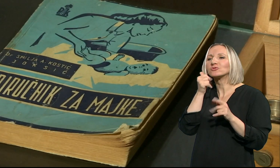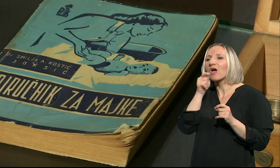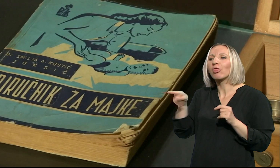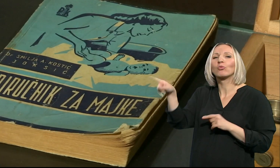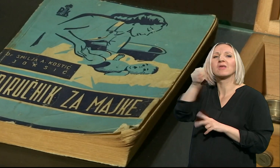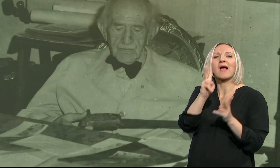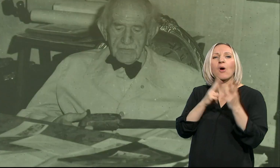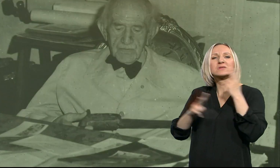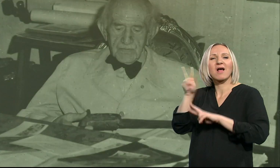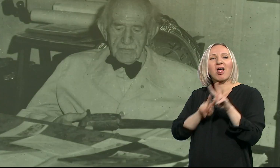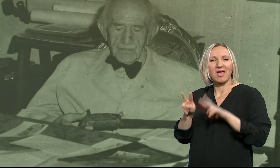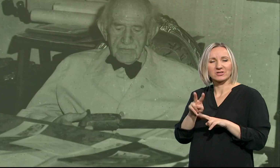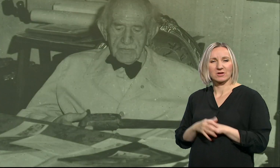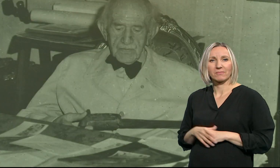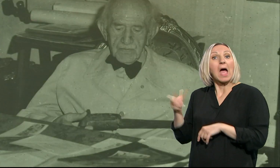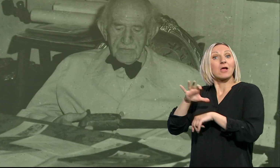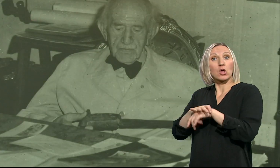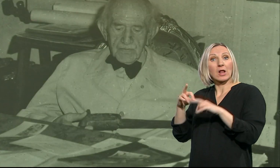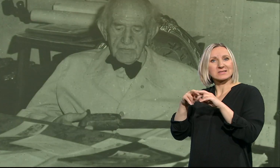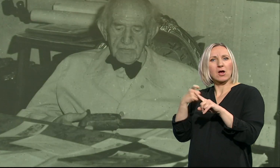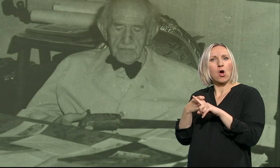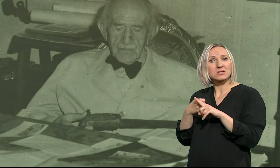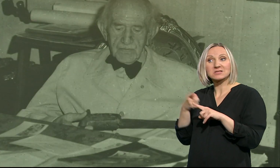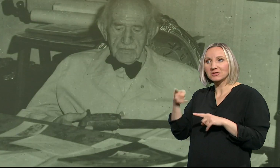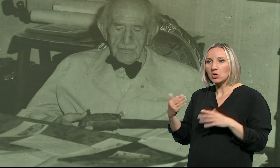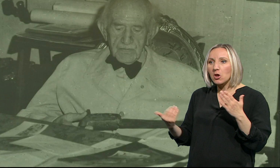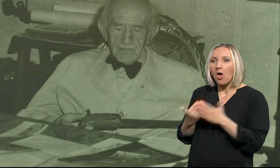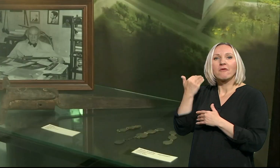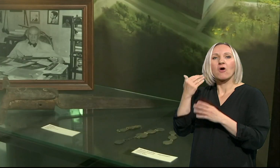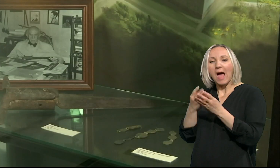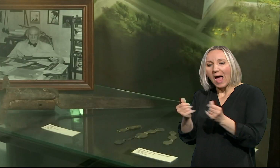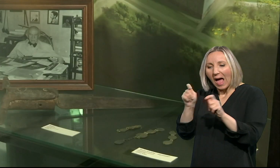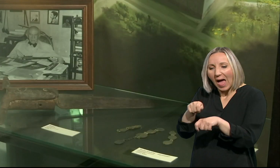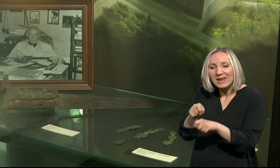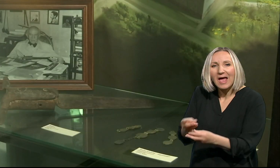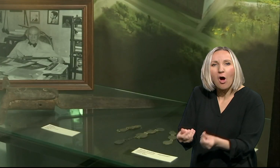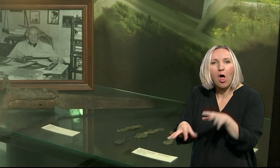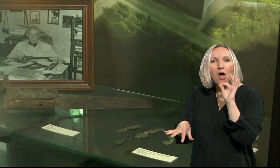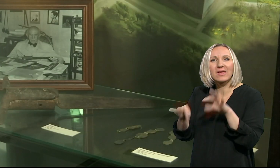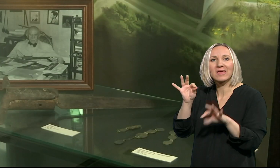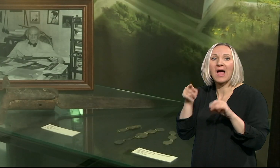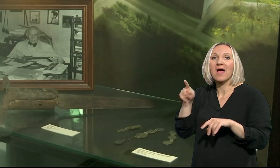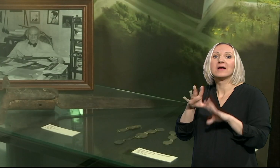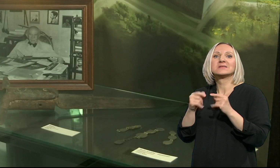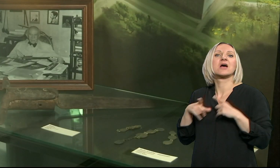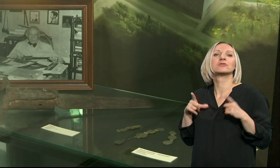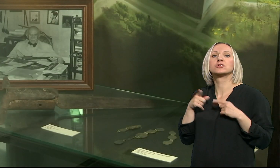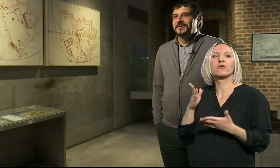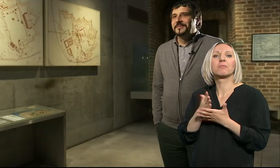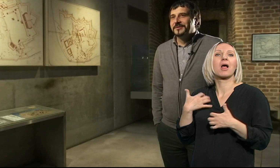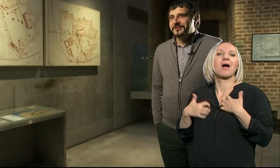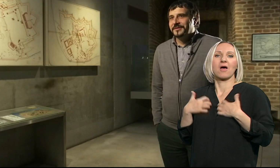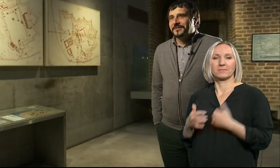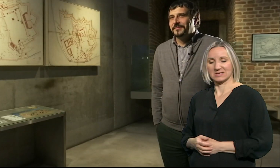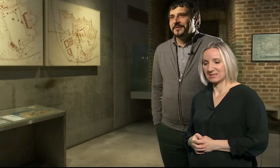sve ljudi leče. A doktor Aleksandar Kostić je osvajao nova znanja iz arheologije, koja mu je čitavog života bila obsesija. On